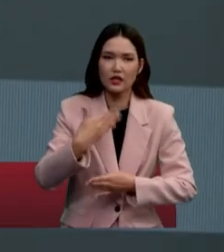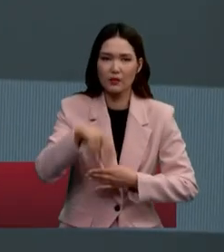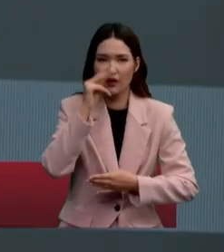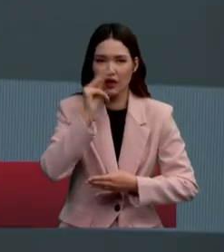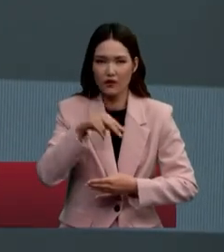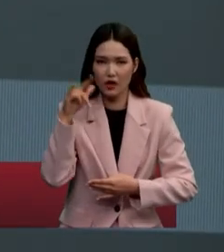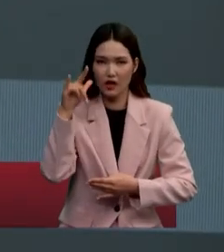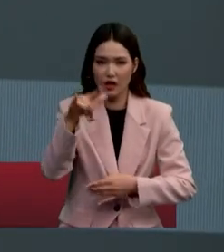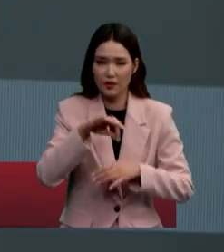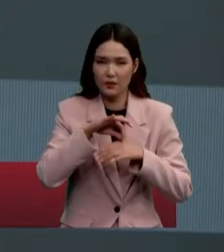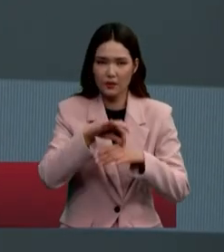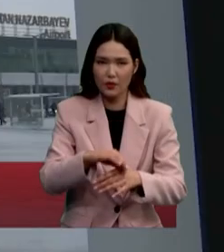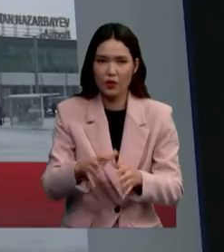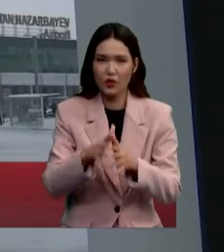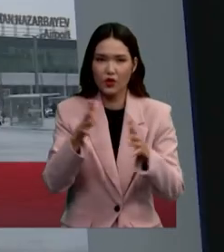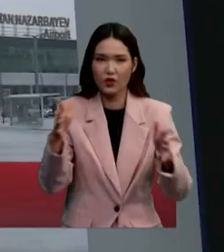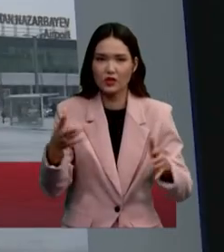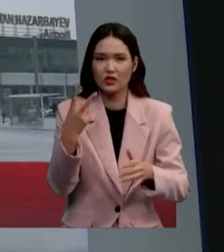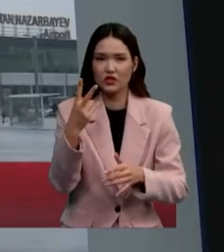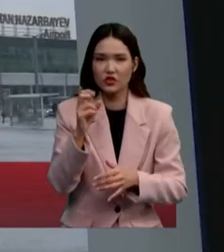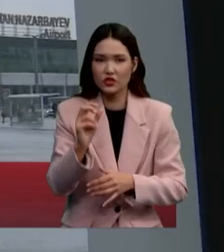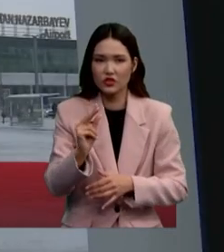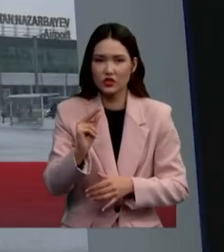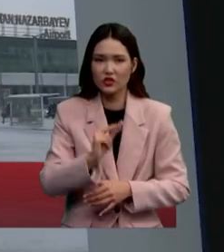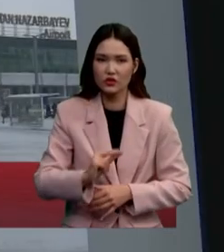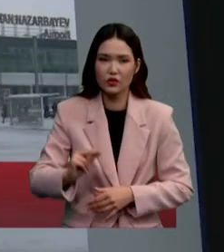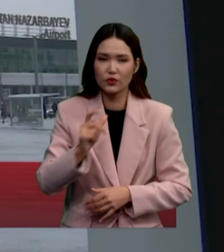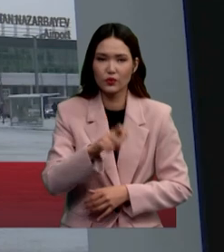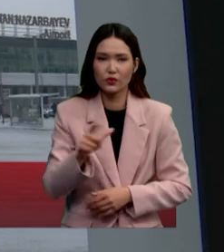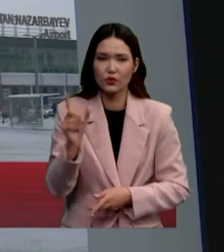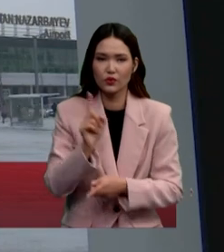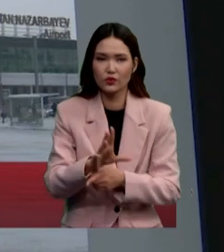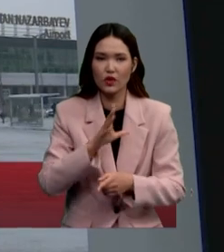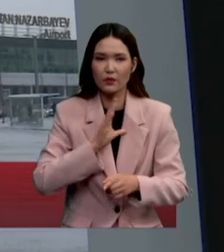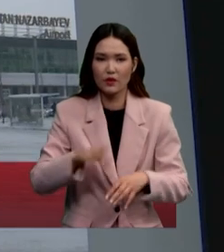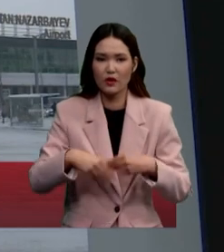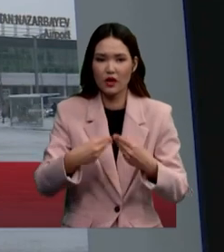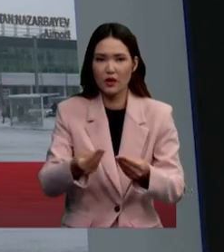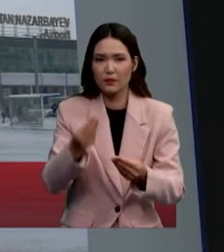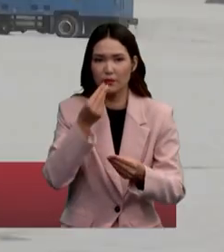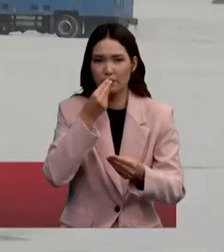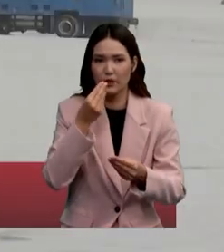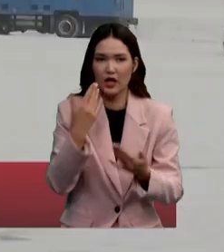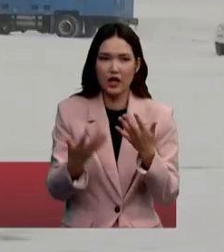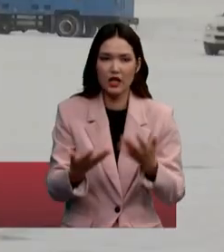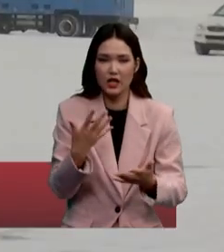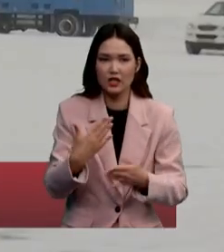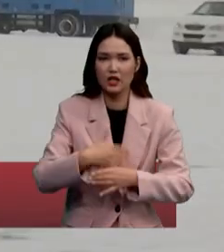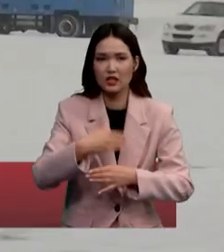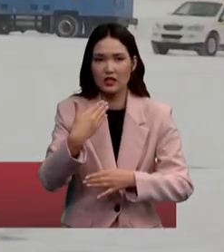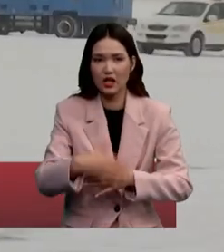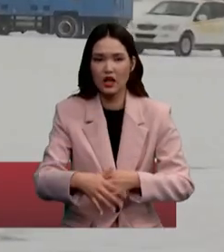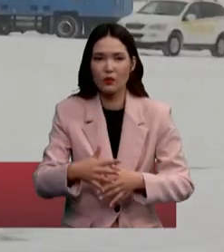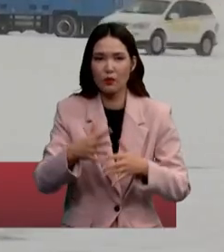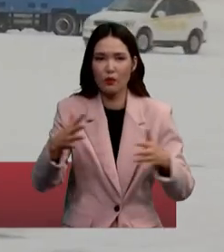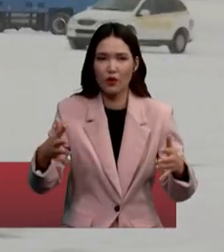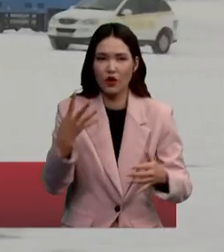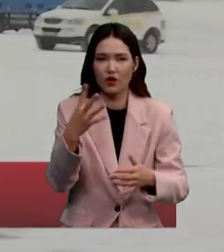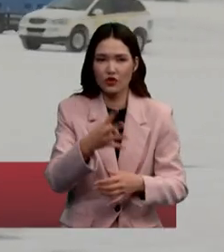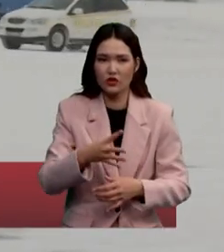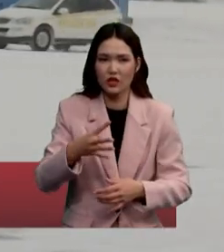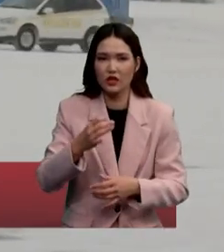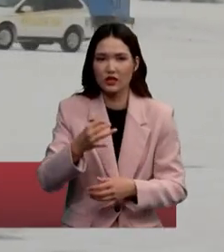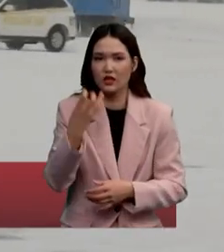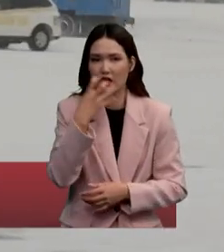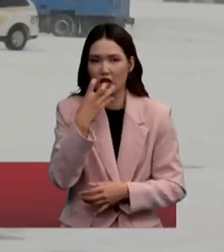вине авиаперевозчика более чем на 2 часа, людям должны предоставить напитки. Если же задержка длится более 4 часов,